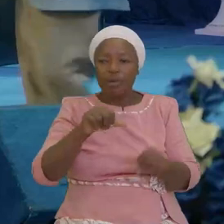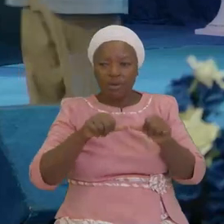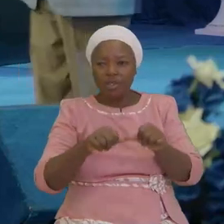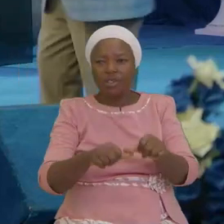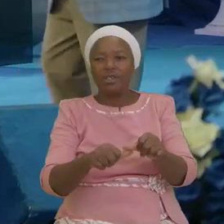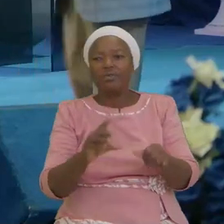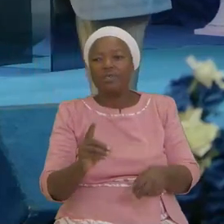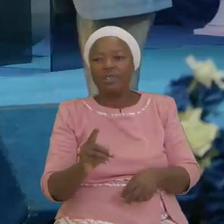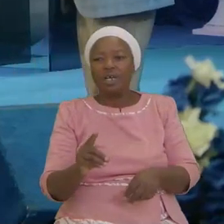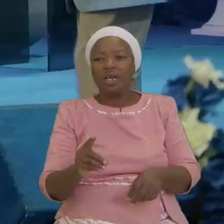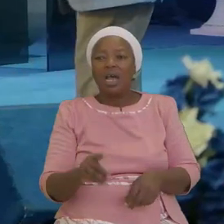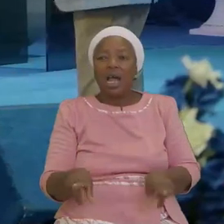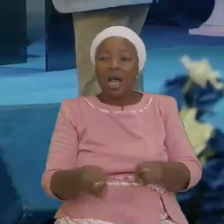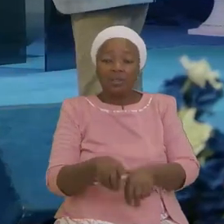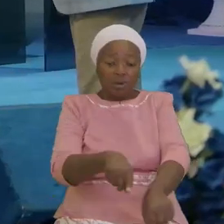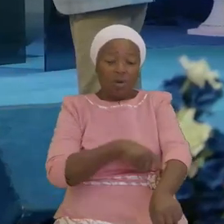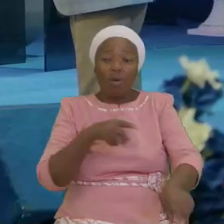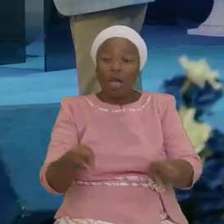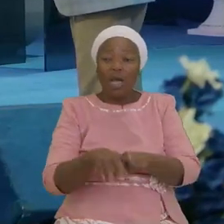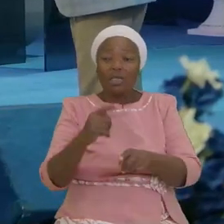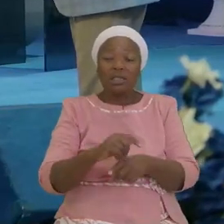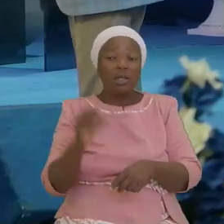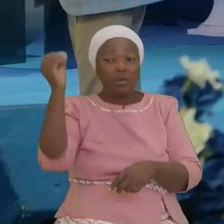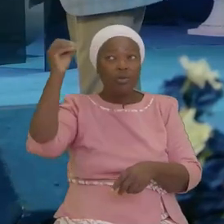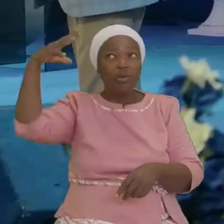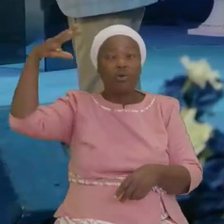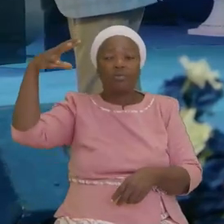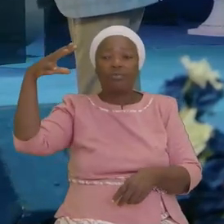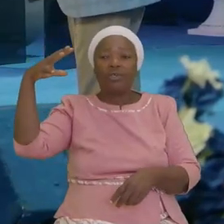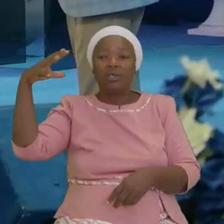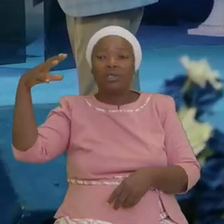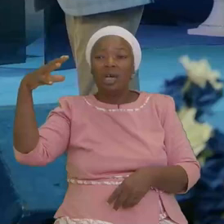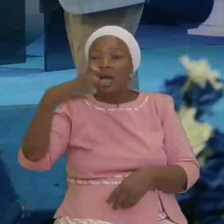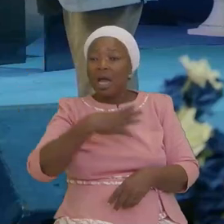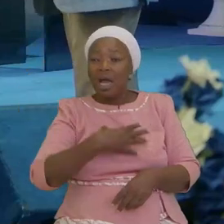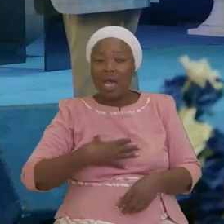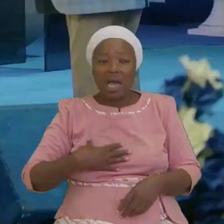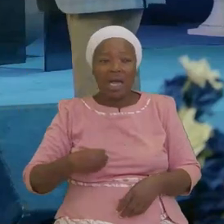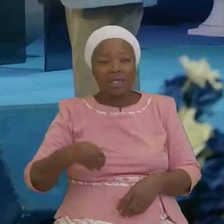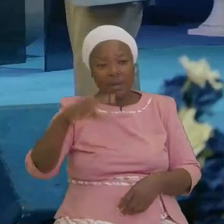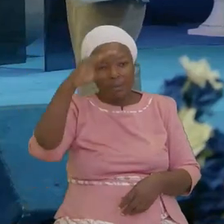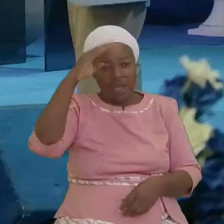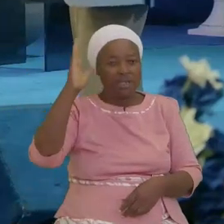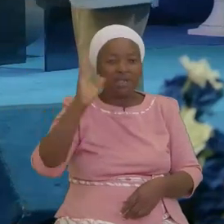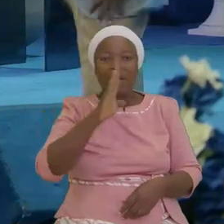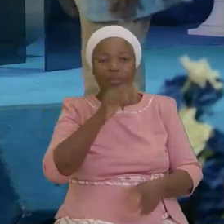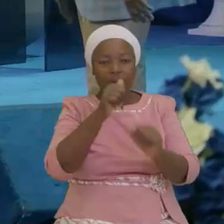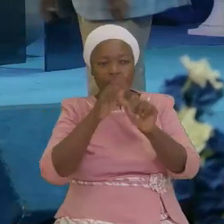toujours. Son nom, aussi longtemps que le soleil, son nom se perpétuera.